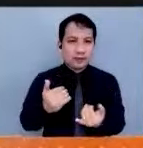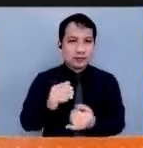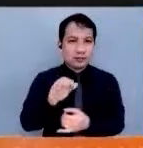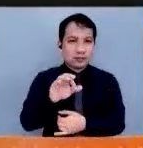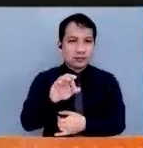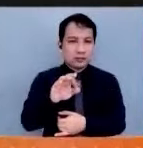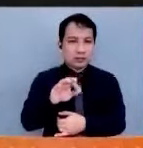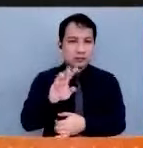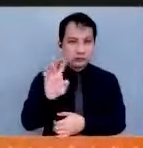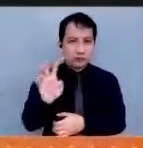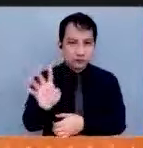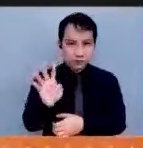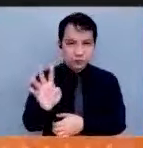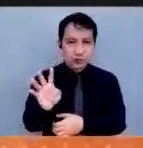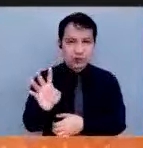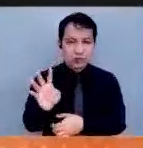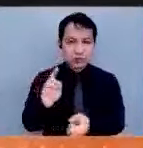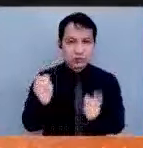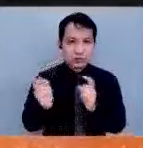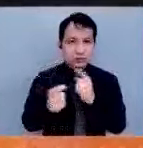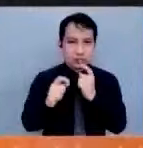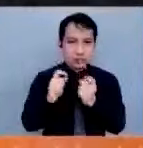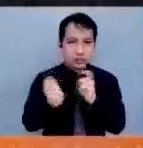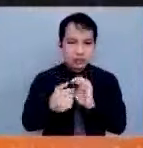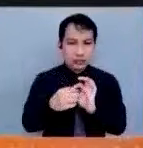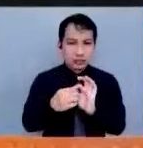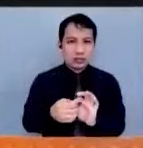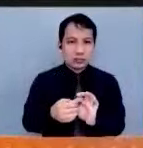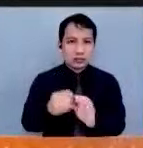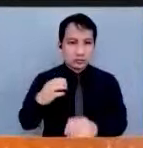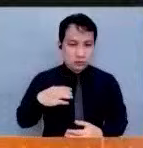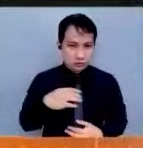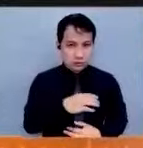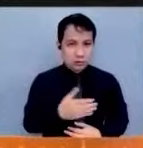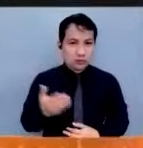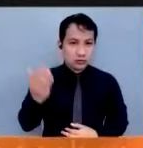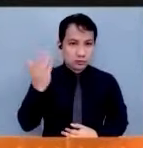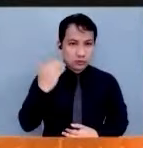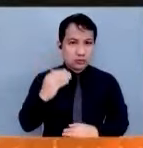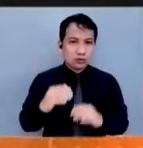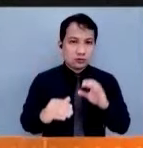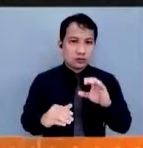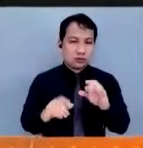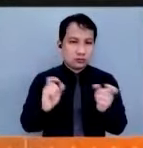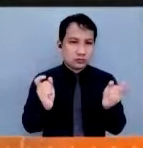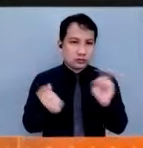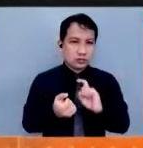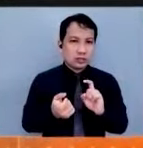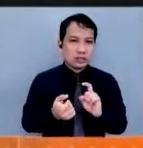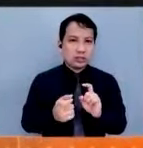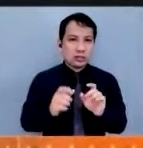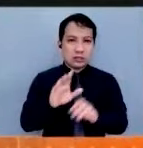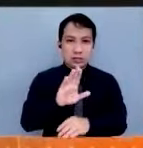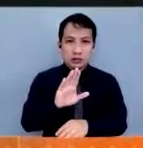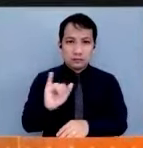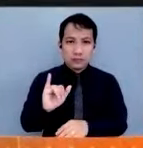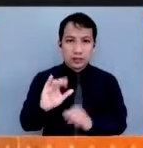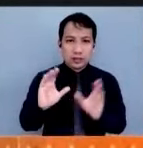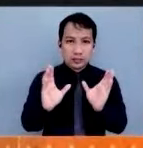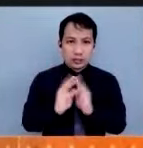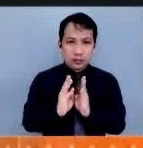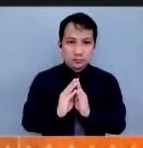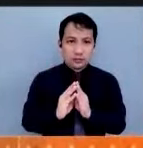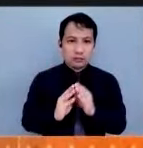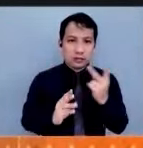1940, inamyendahan ng National Assembly o yung Kongreso noon ang konstitusyon. Ginawang bicameral na ang Assembly at may Senado